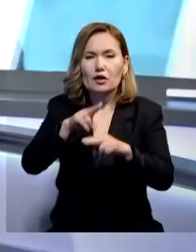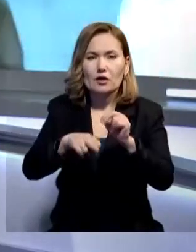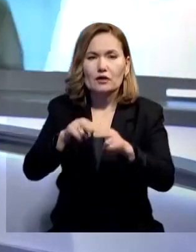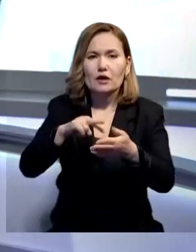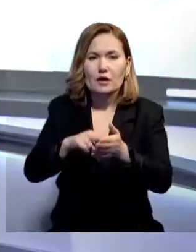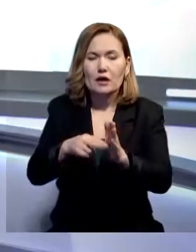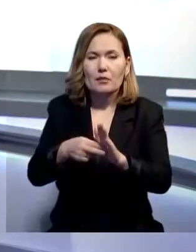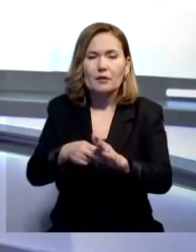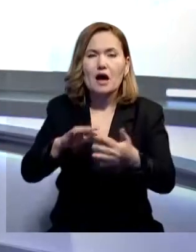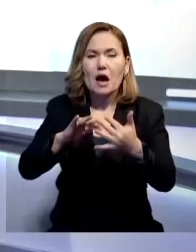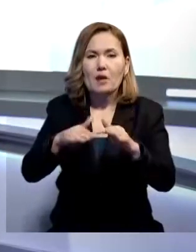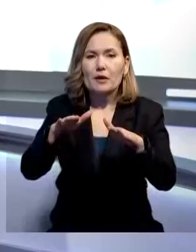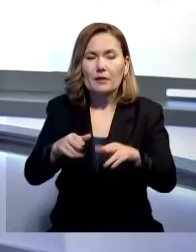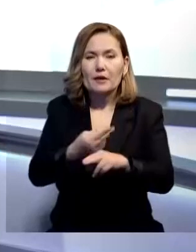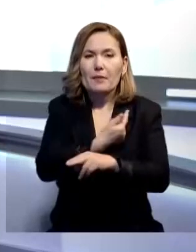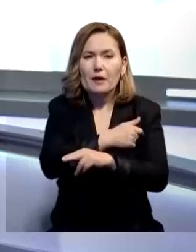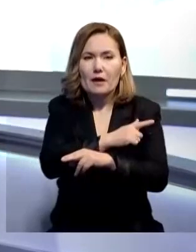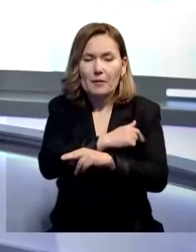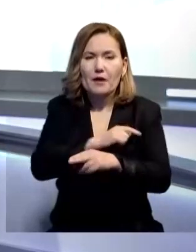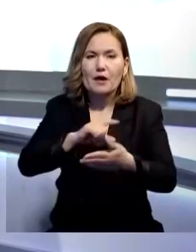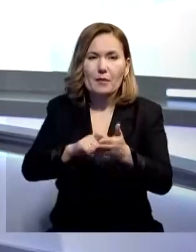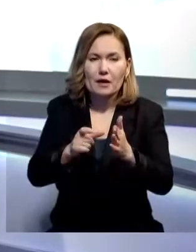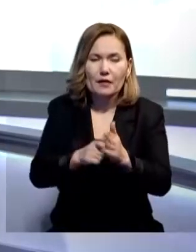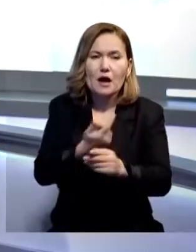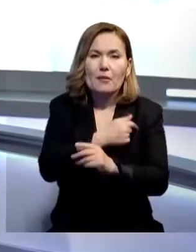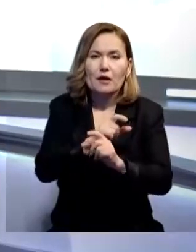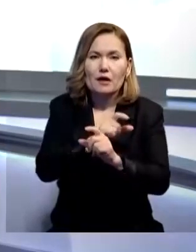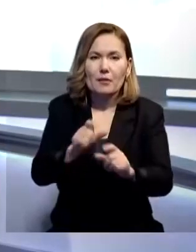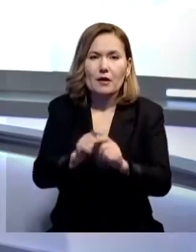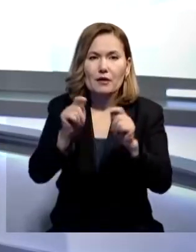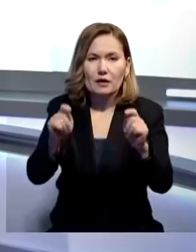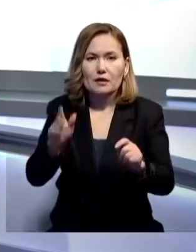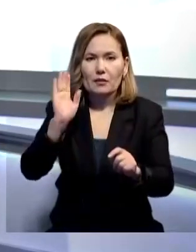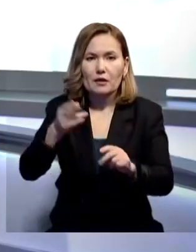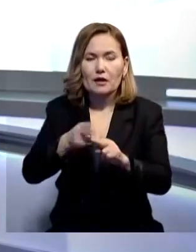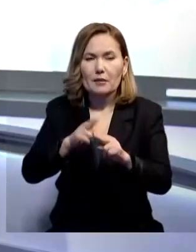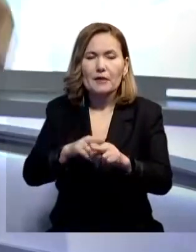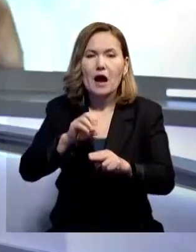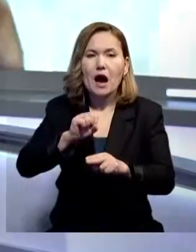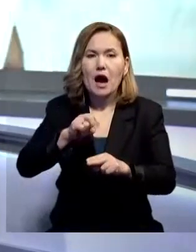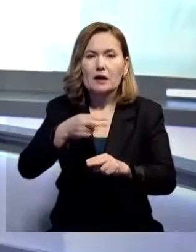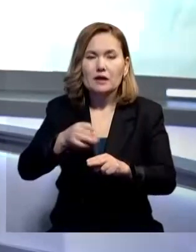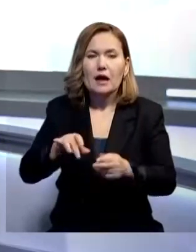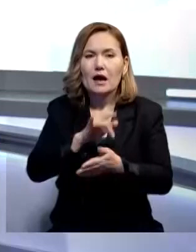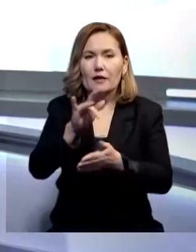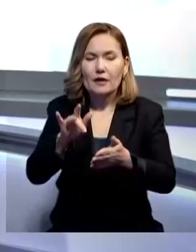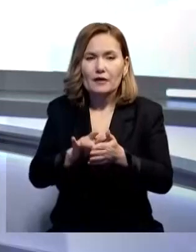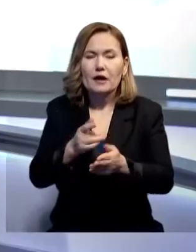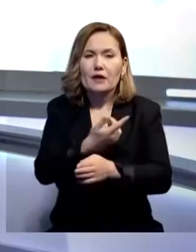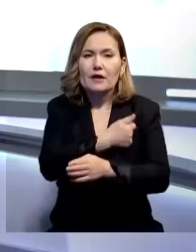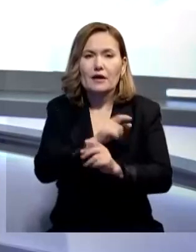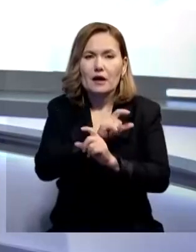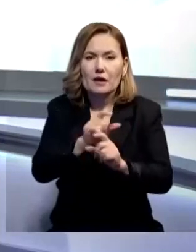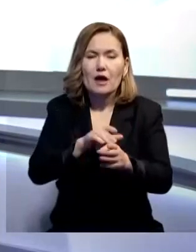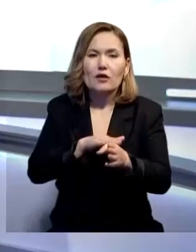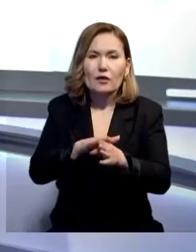отыр. Осылайша ауылдық жерлерде медициналық пункттер мен дәрігерлік амбулаториялар бой көтереді. Мәселен, Алтай қаласындағы ауданаралық